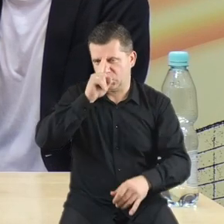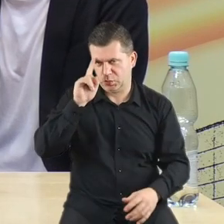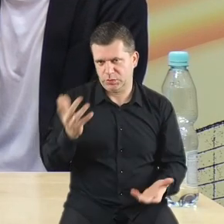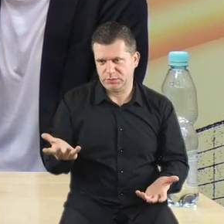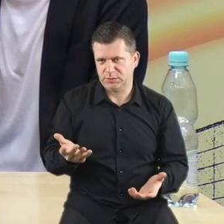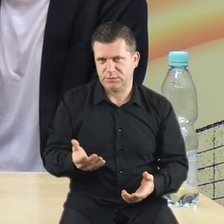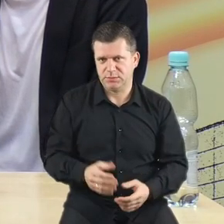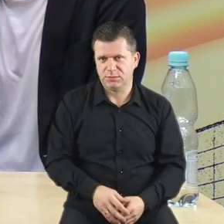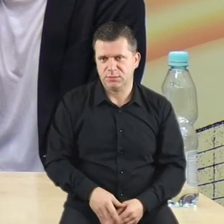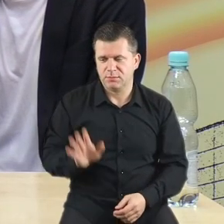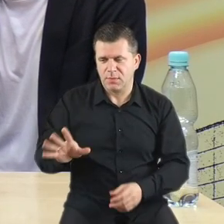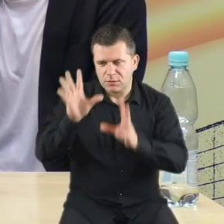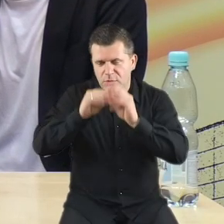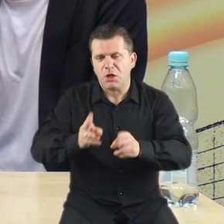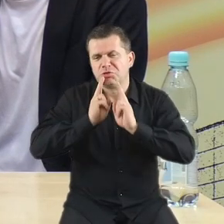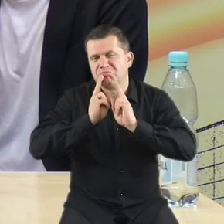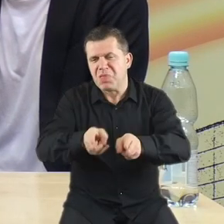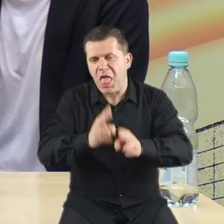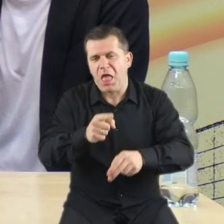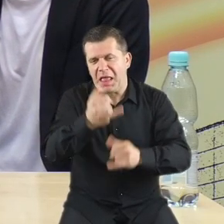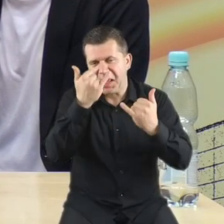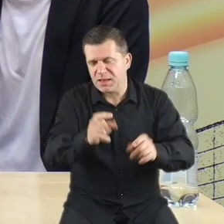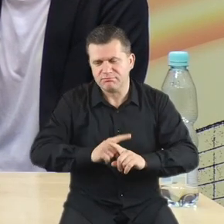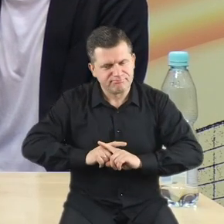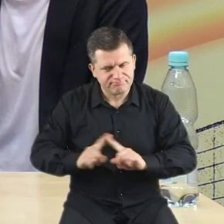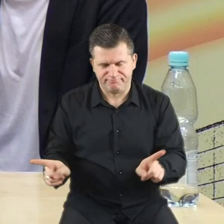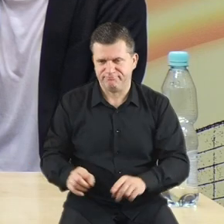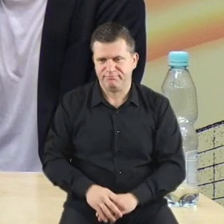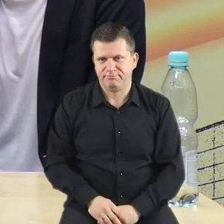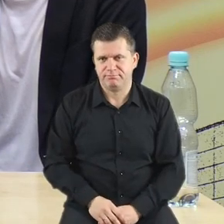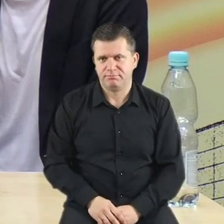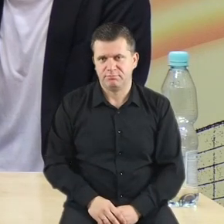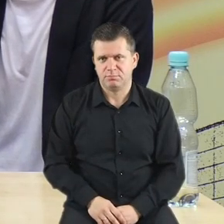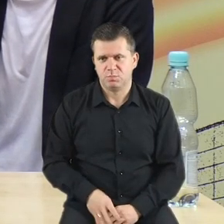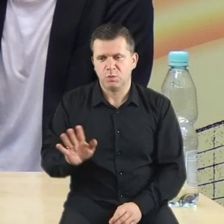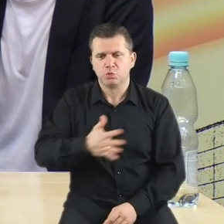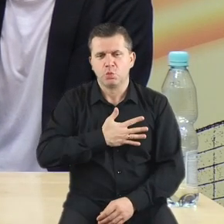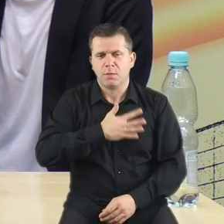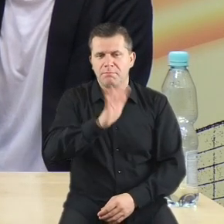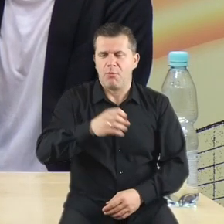Żeby nie śmiać się z kogoś, ktoś jest inny. To może przez to czuć się gorszy na przykład.